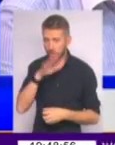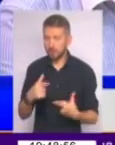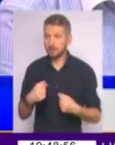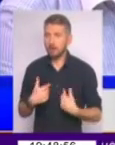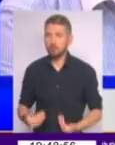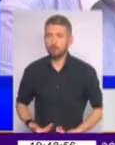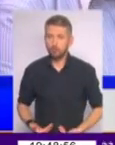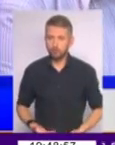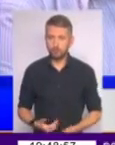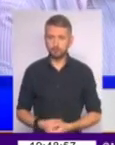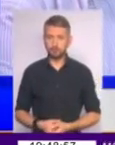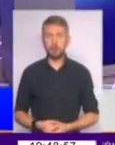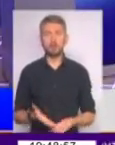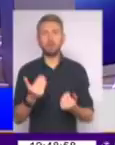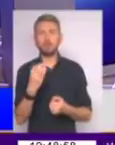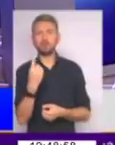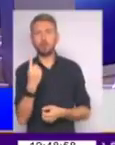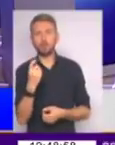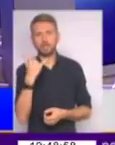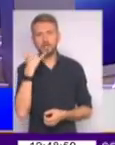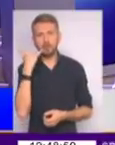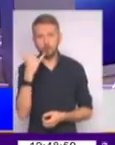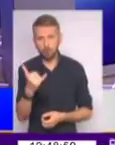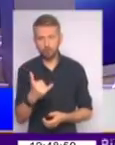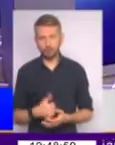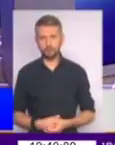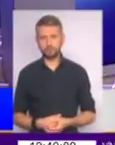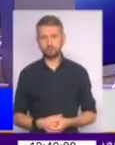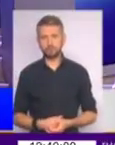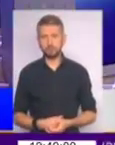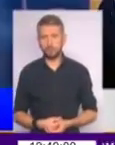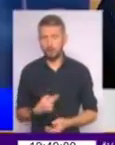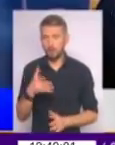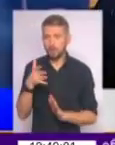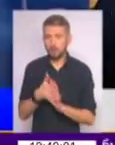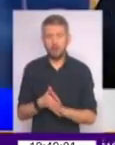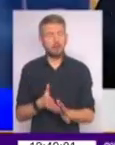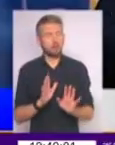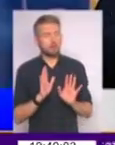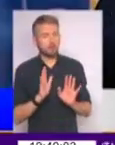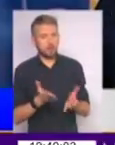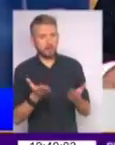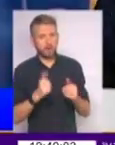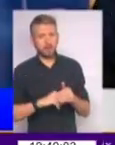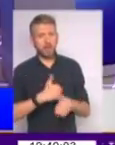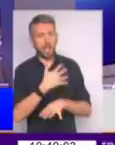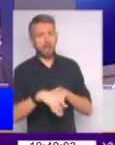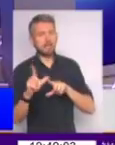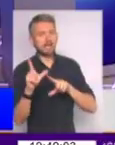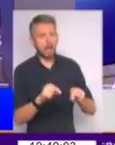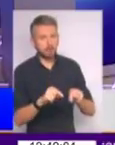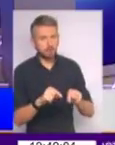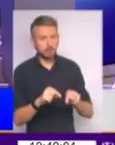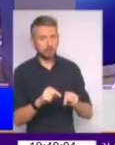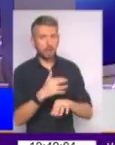живу. Зрозуміло. Ну, давайте ще один дзвіночок приймемо і продовжимо. Їх, ну, понимаете, ні, ну давайте, емігрант, послухайте, друже,